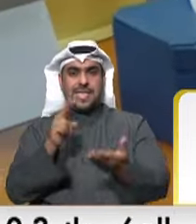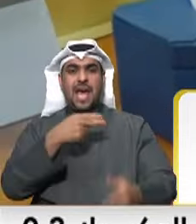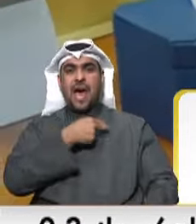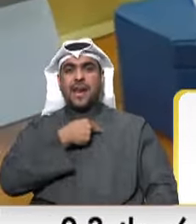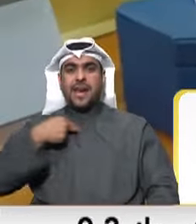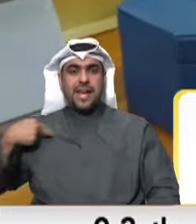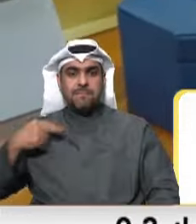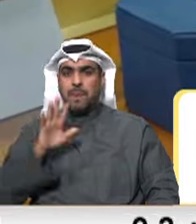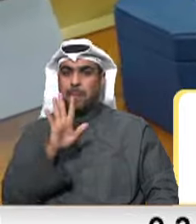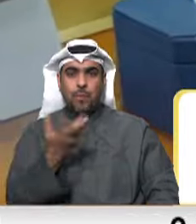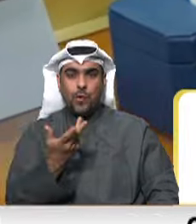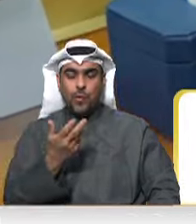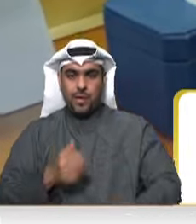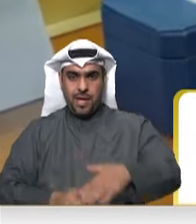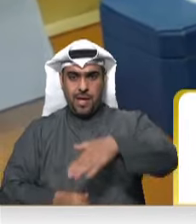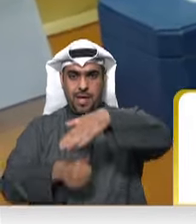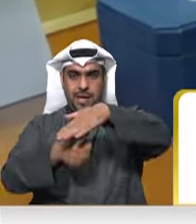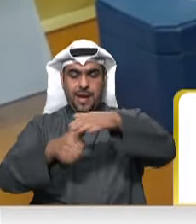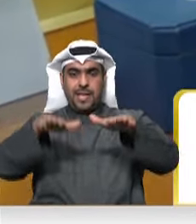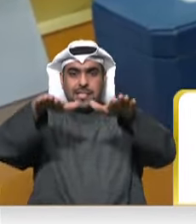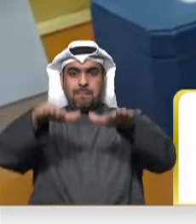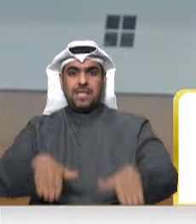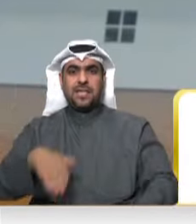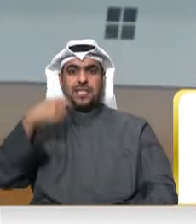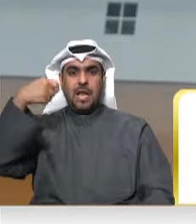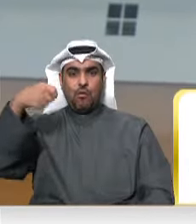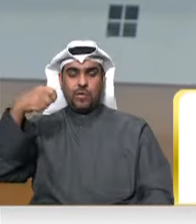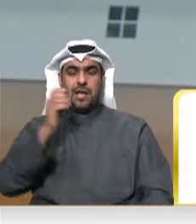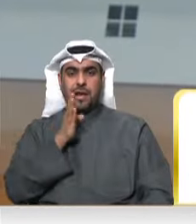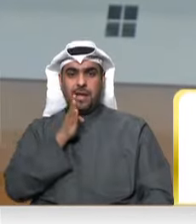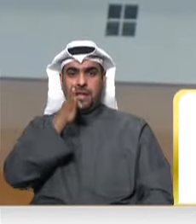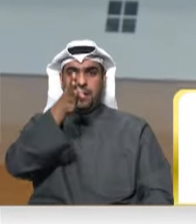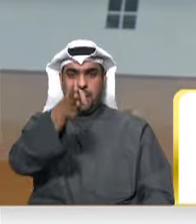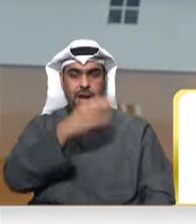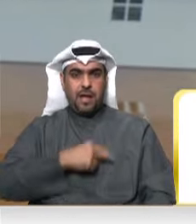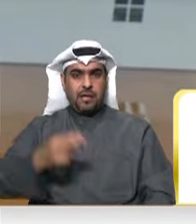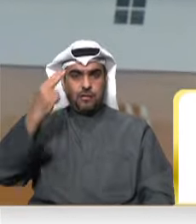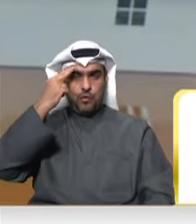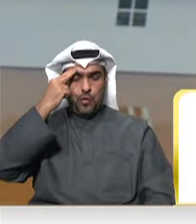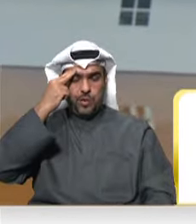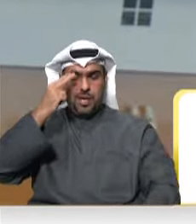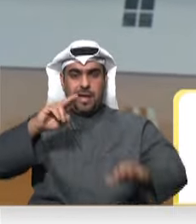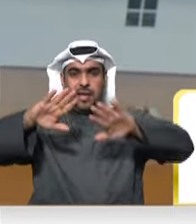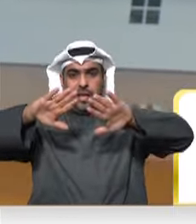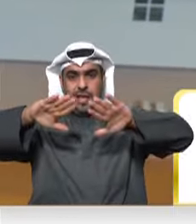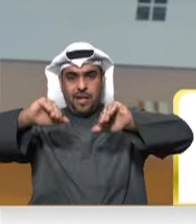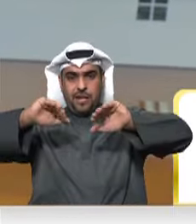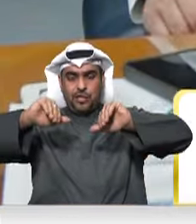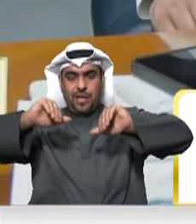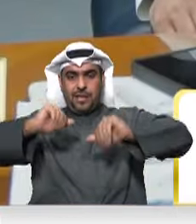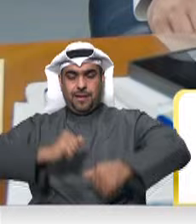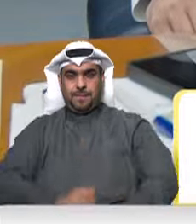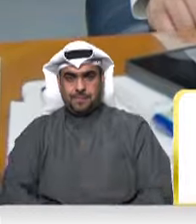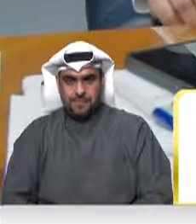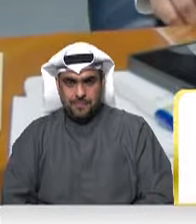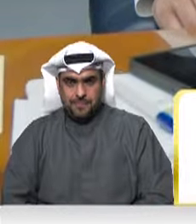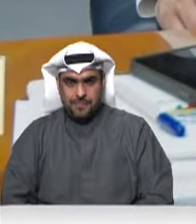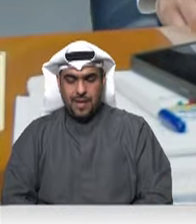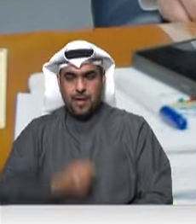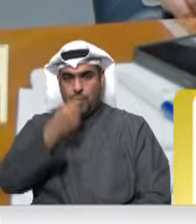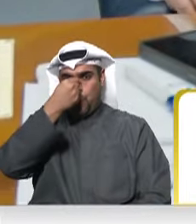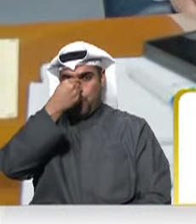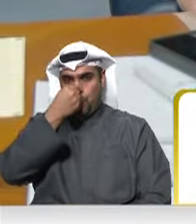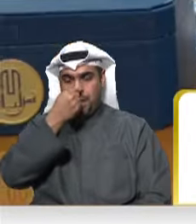الشيخ الدكتور محمد صباح السالم الصباح رئيس مجلس الوزراء الى جده في المملكه العربيه السعوديه الشقيقه يوم